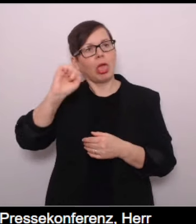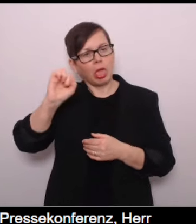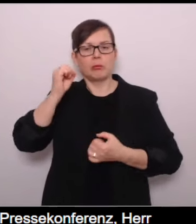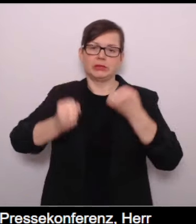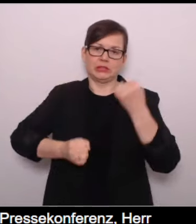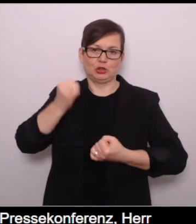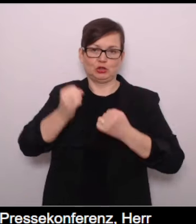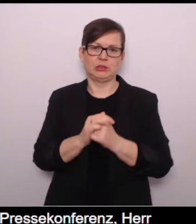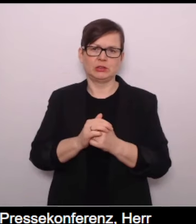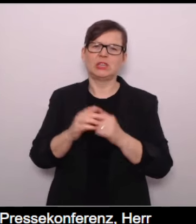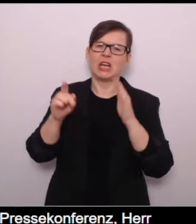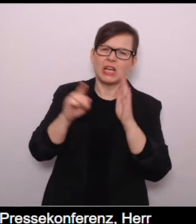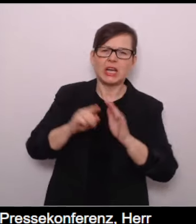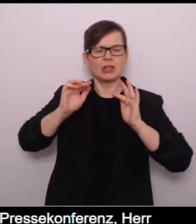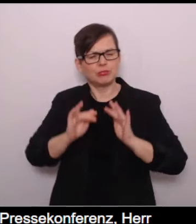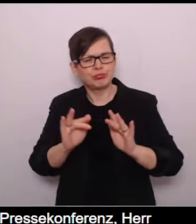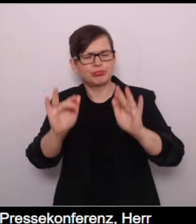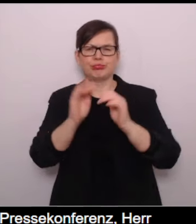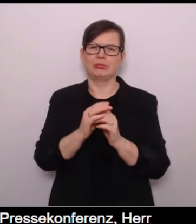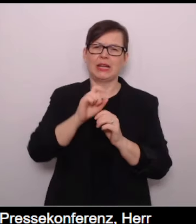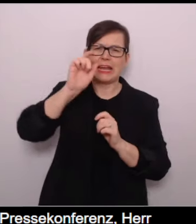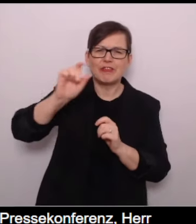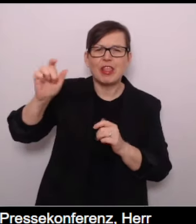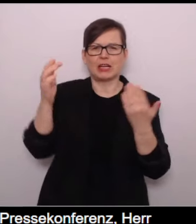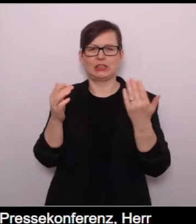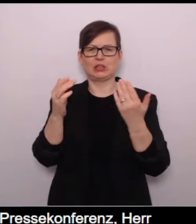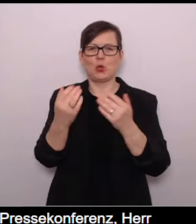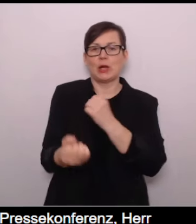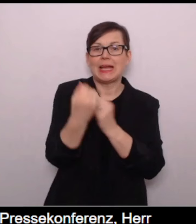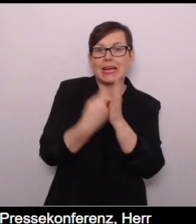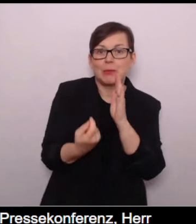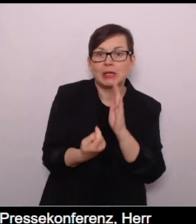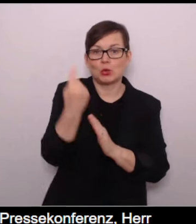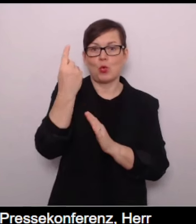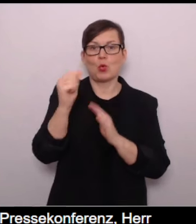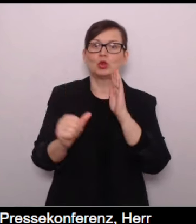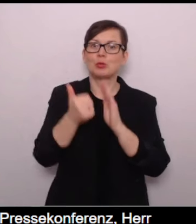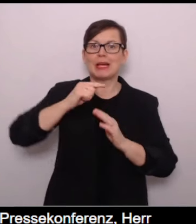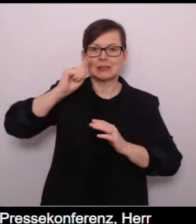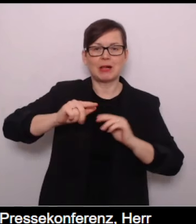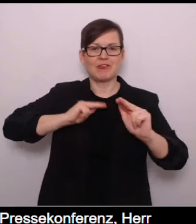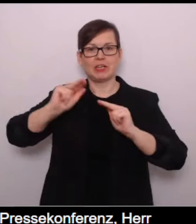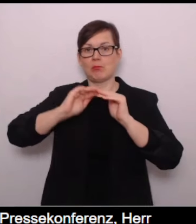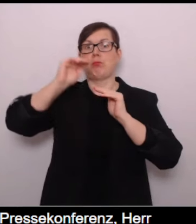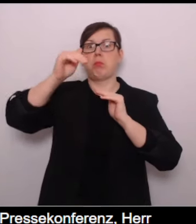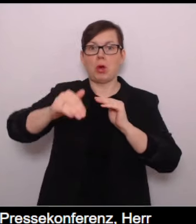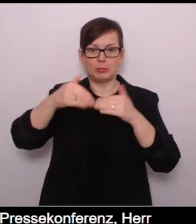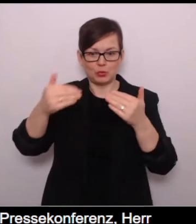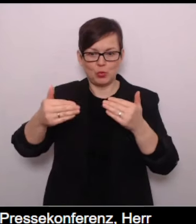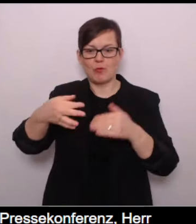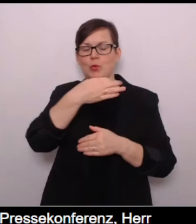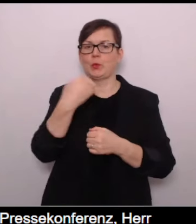Weil die Berliner Politik alle runterzieht. Die negativen Indikatoren für Wirtschaftswachstum durch Inflation, hohe